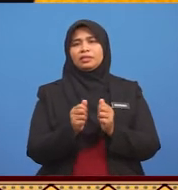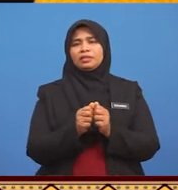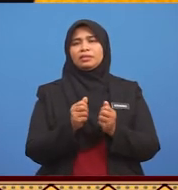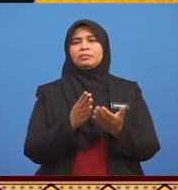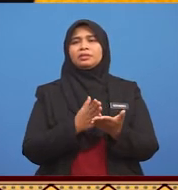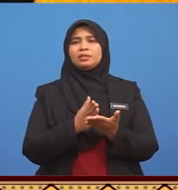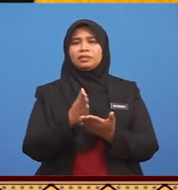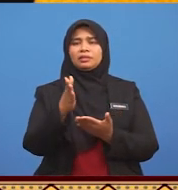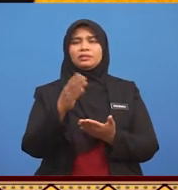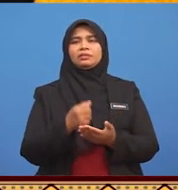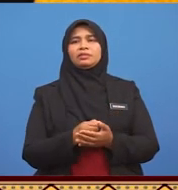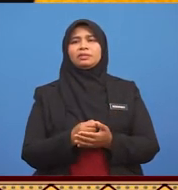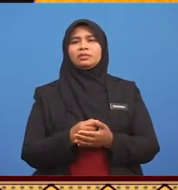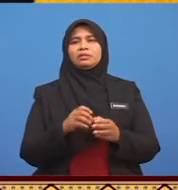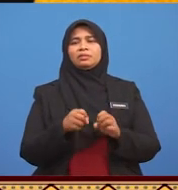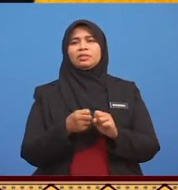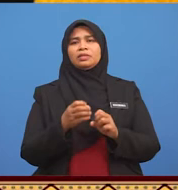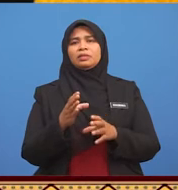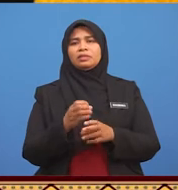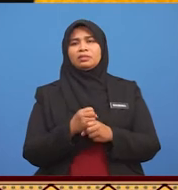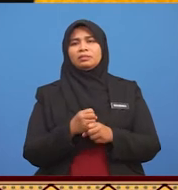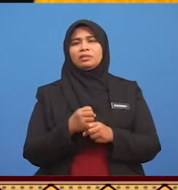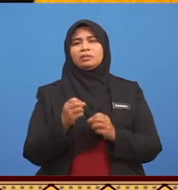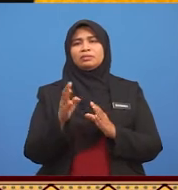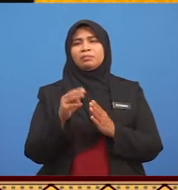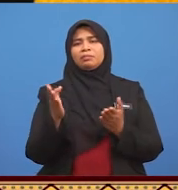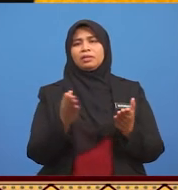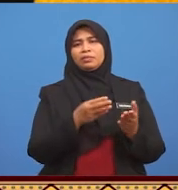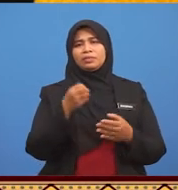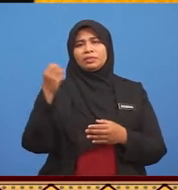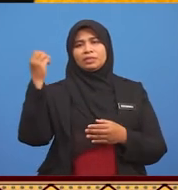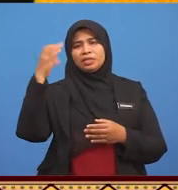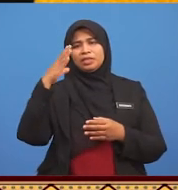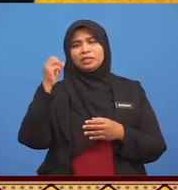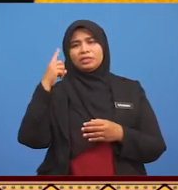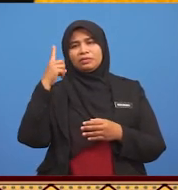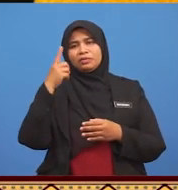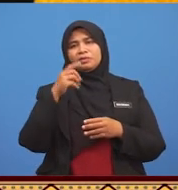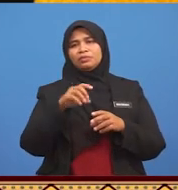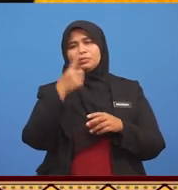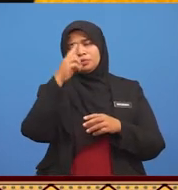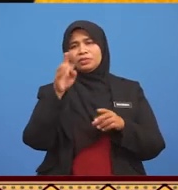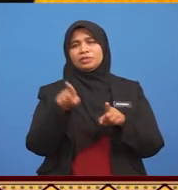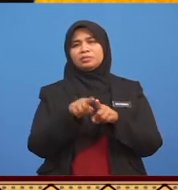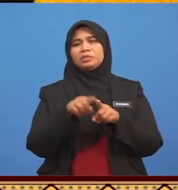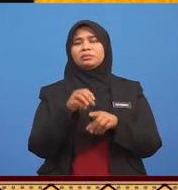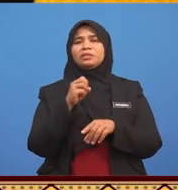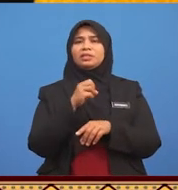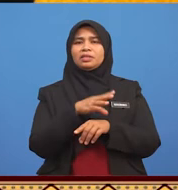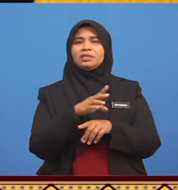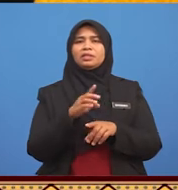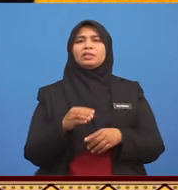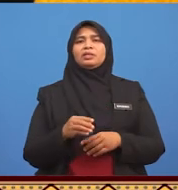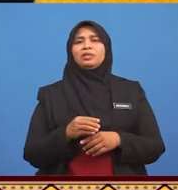ini, mudah-mudahan dapat membawa sinar kefahaman untuk kita saling nasihat-menasihati antara satu